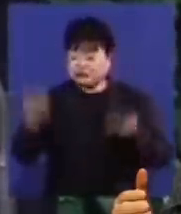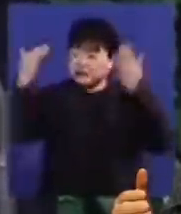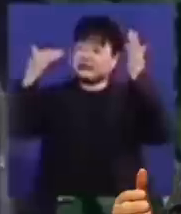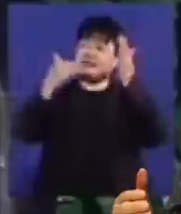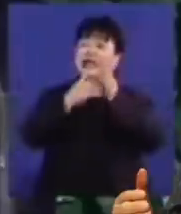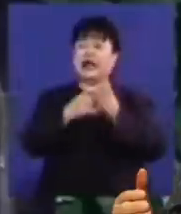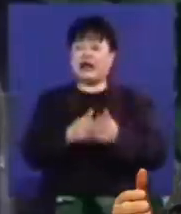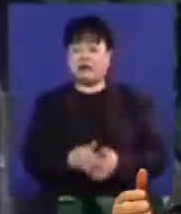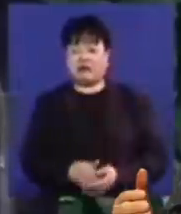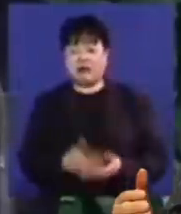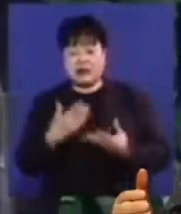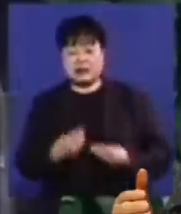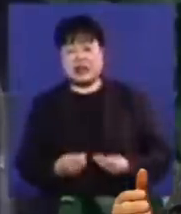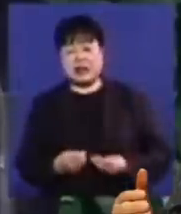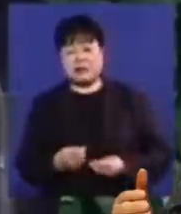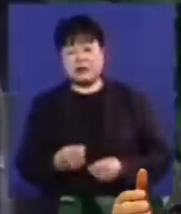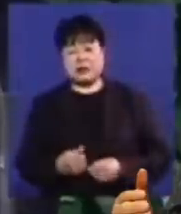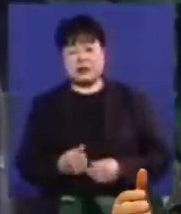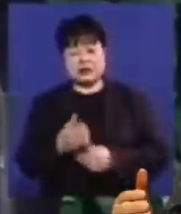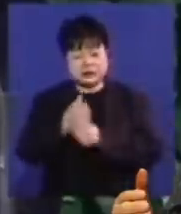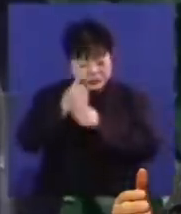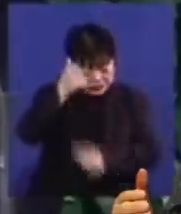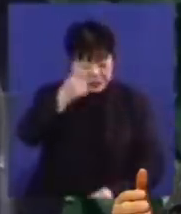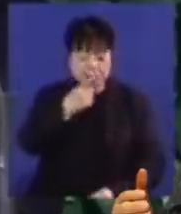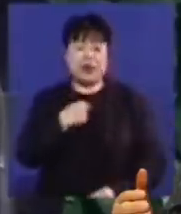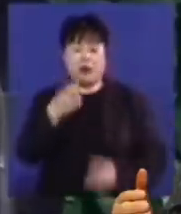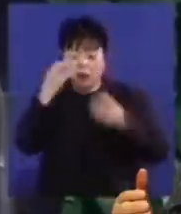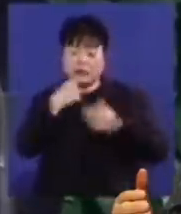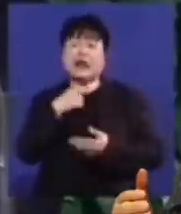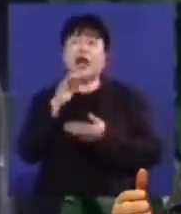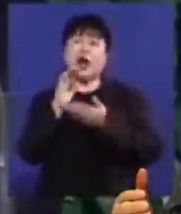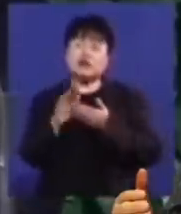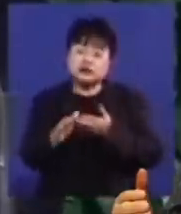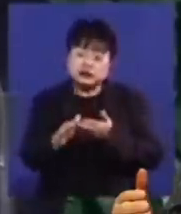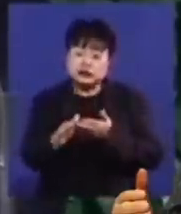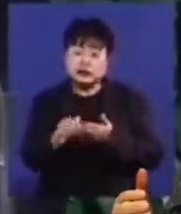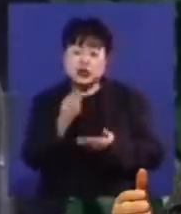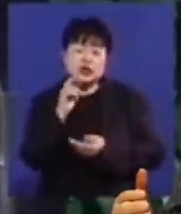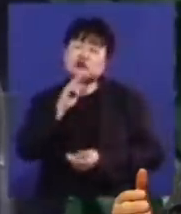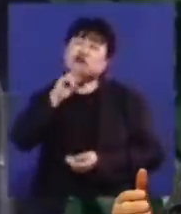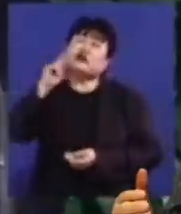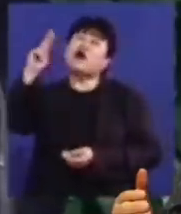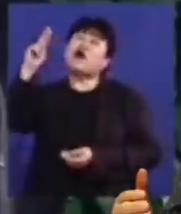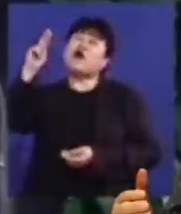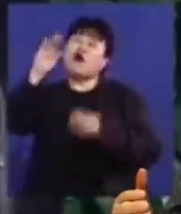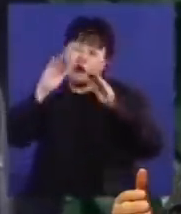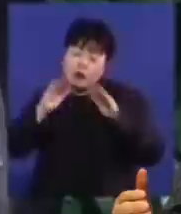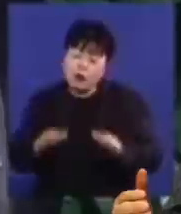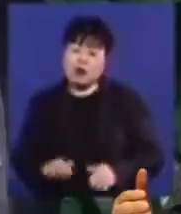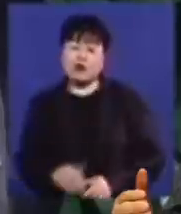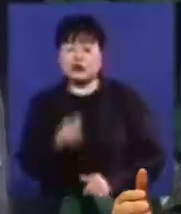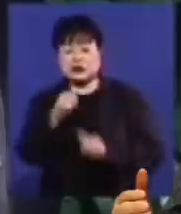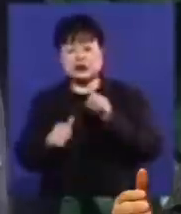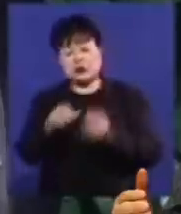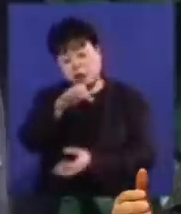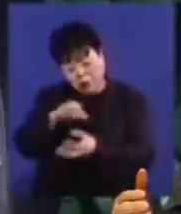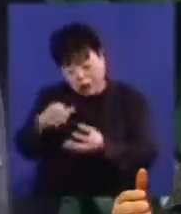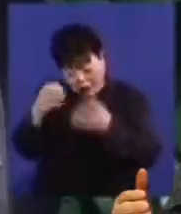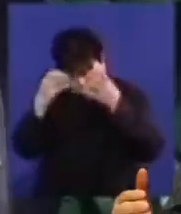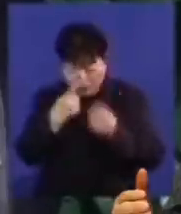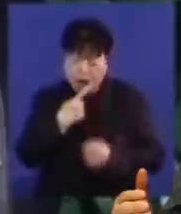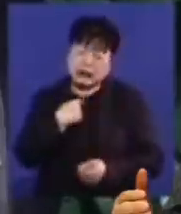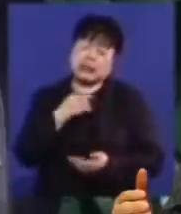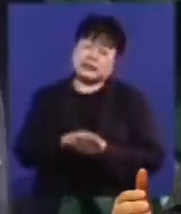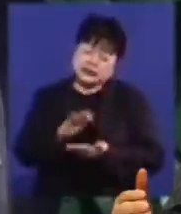다음에 낭패와 실망을 당하고 고통을 당하고 난 다음 주여 오늘 시험은 환난 고통을